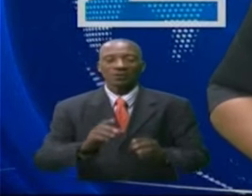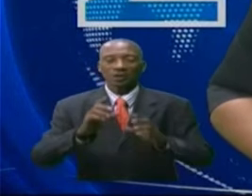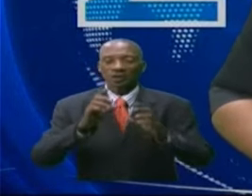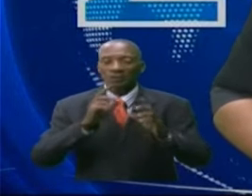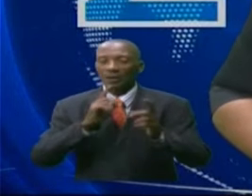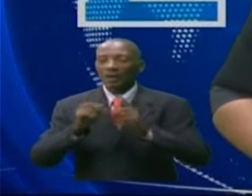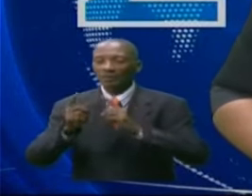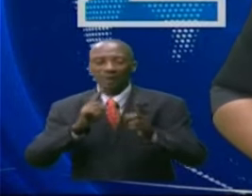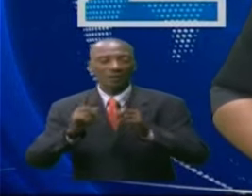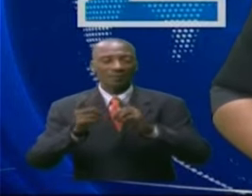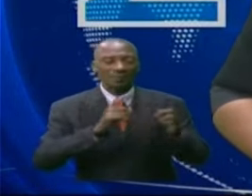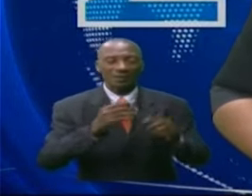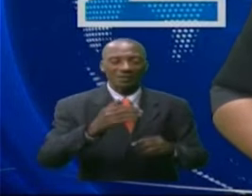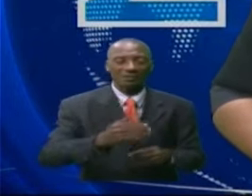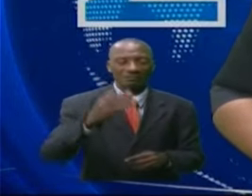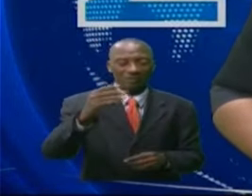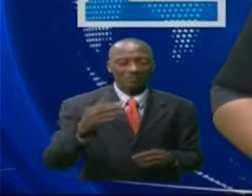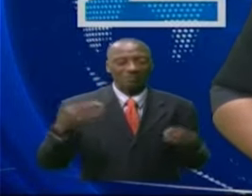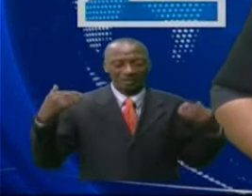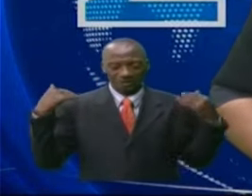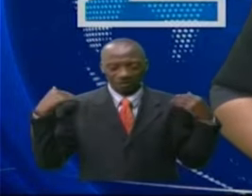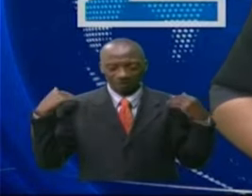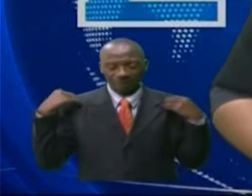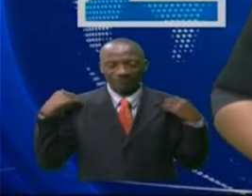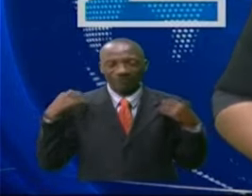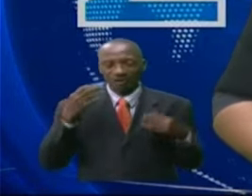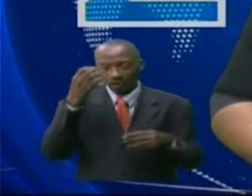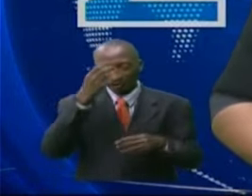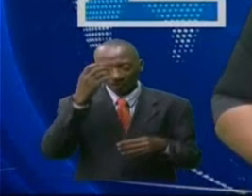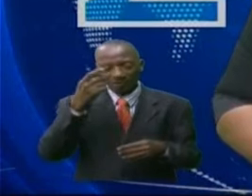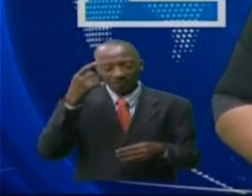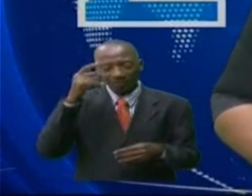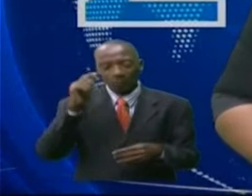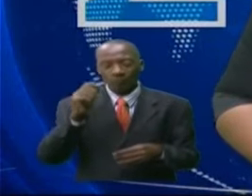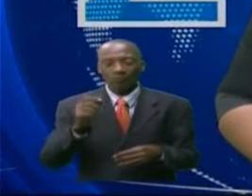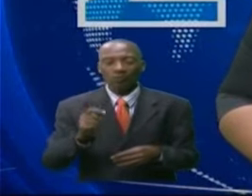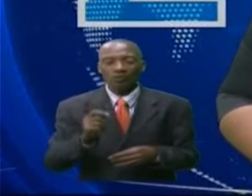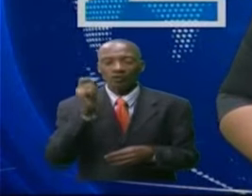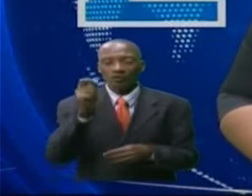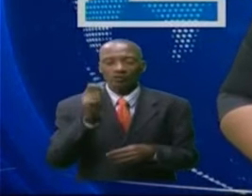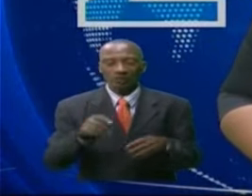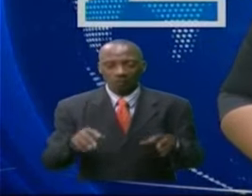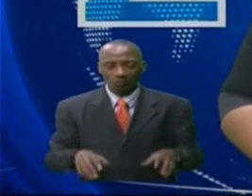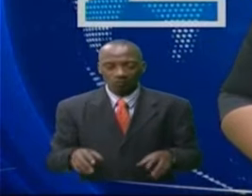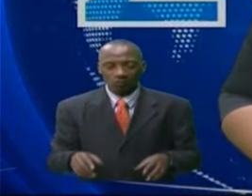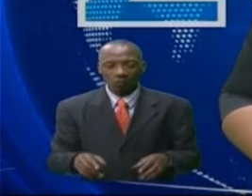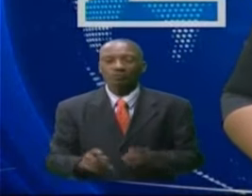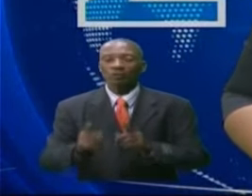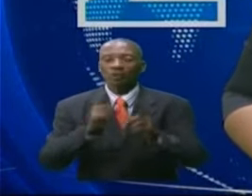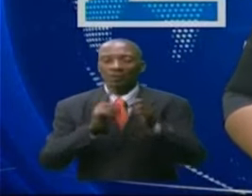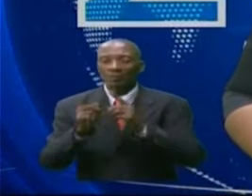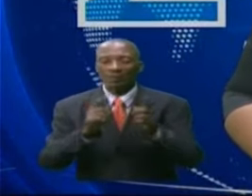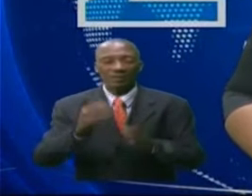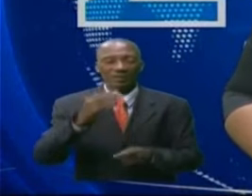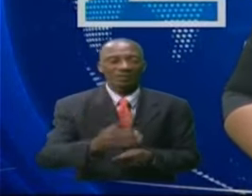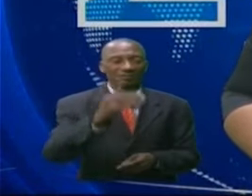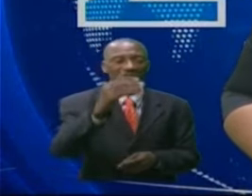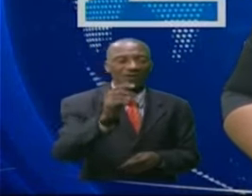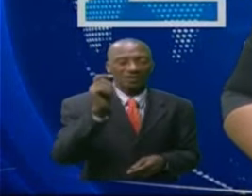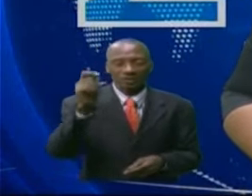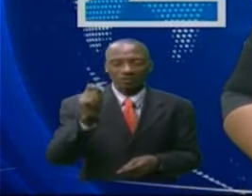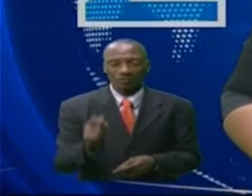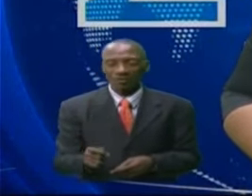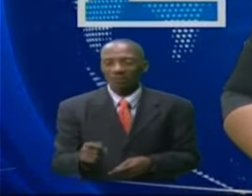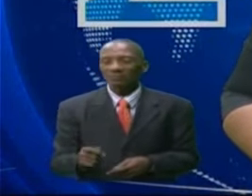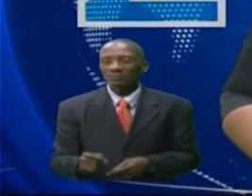les phares d'essai. Le chef d'état-major général des forces armées de la République démocratique du Congo a tenu cette causerie morale justement à l'intention des